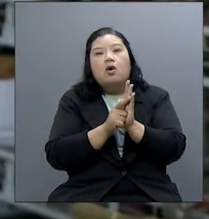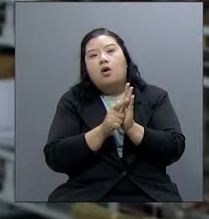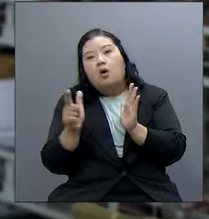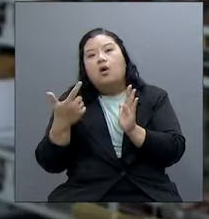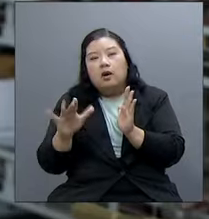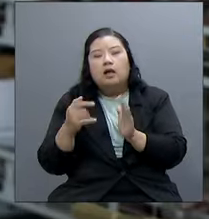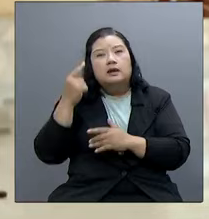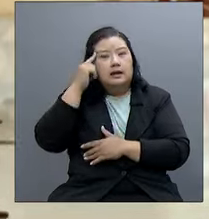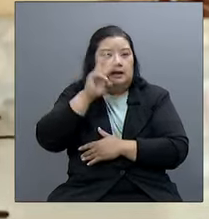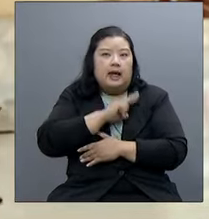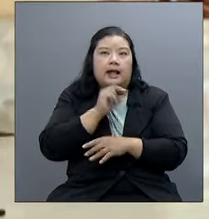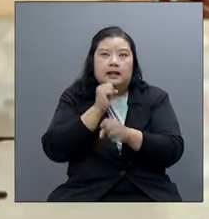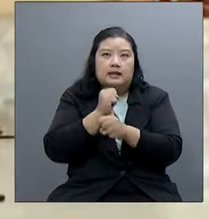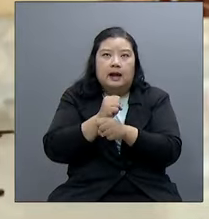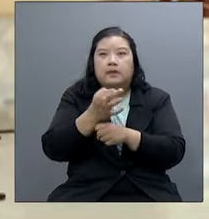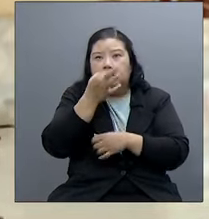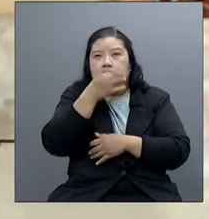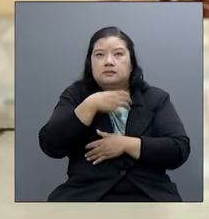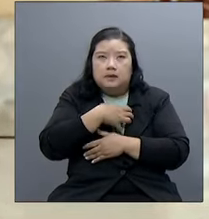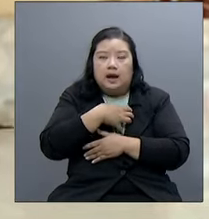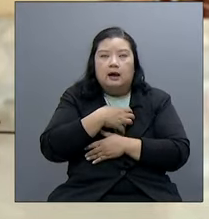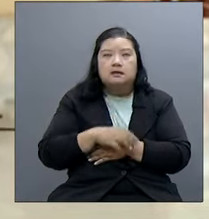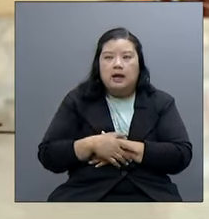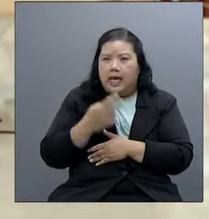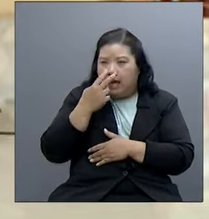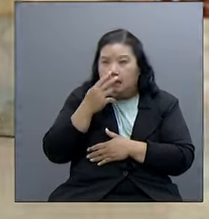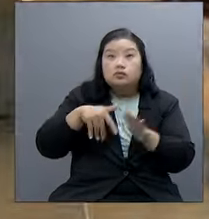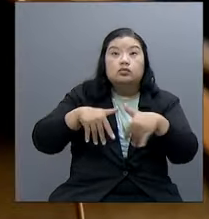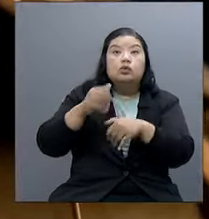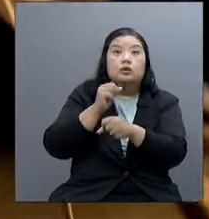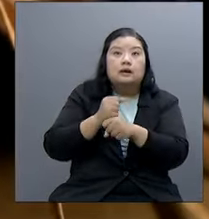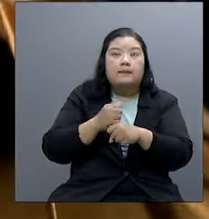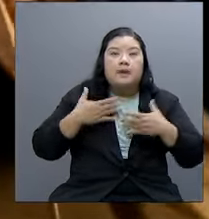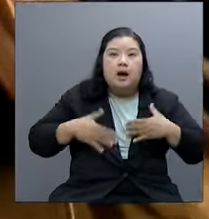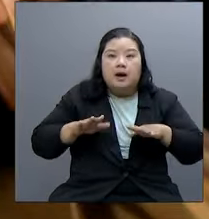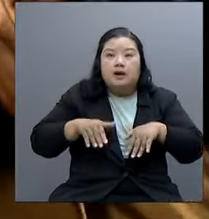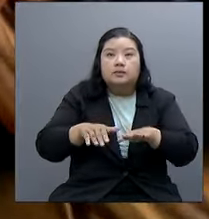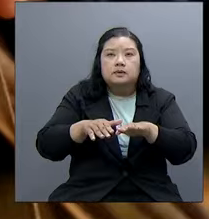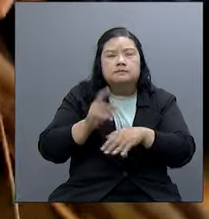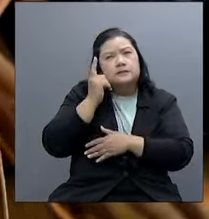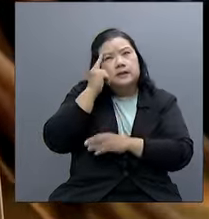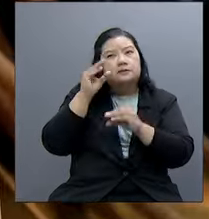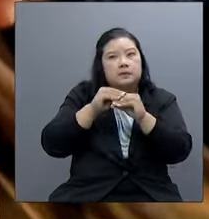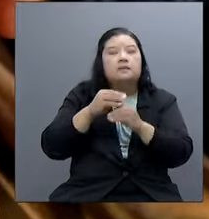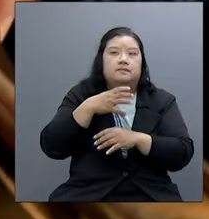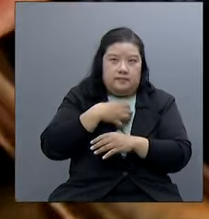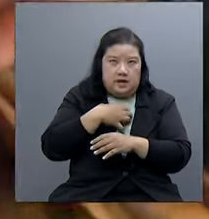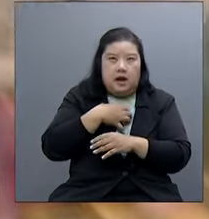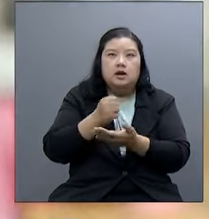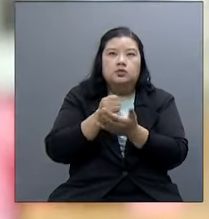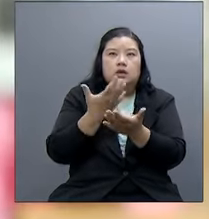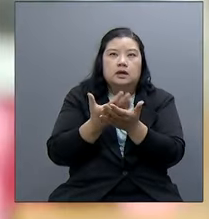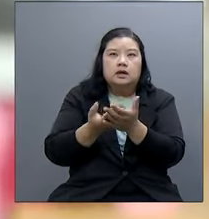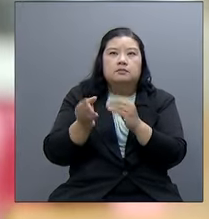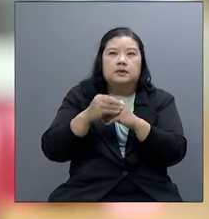หาความฝันของตัวเองค่ะกเลยกัมาบ้านมาเจอชาวันทอเสือกกกก็เลยมีไอเดีย อยากจะเพิ่มรายได้ให้ชาวัน